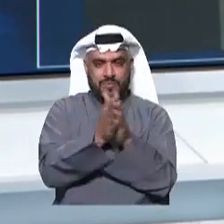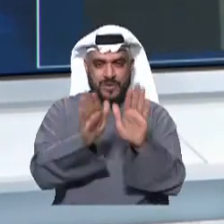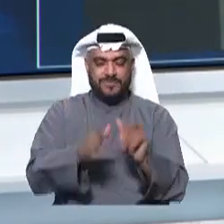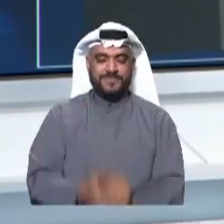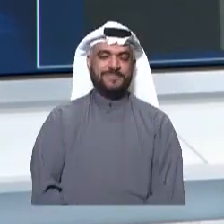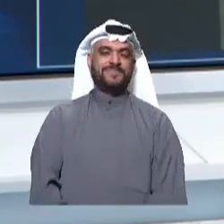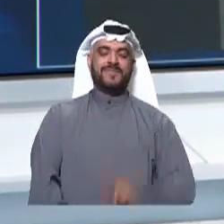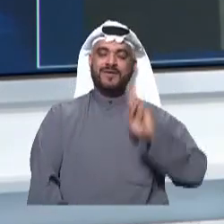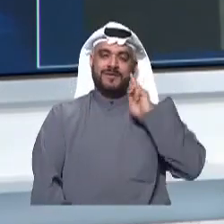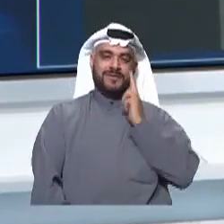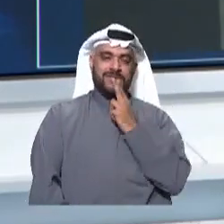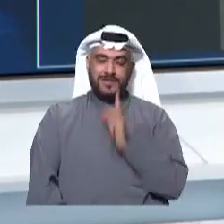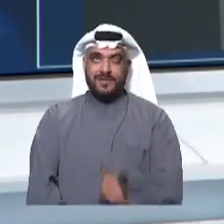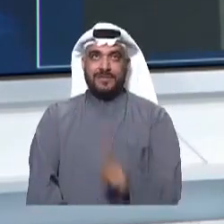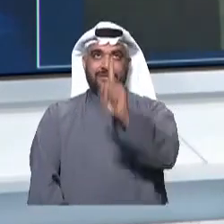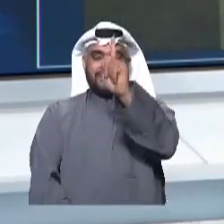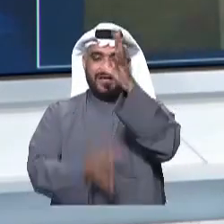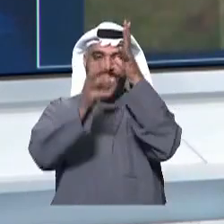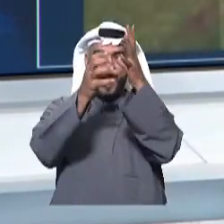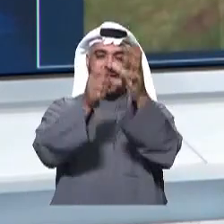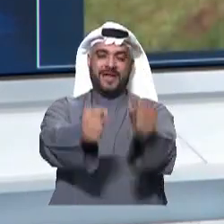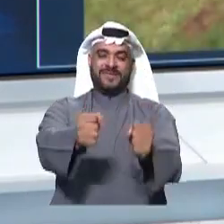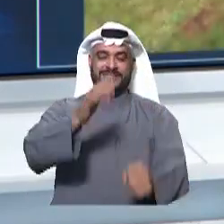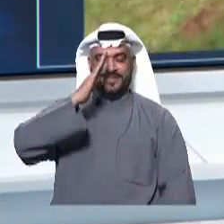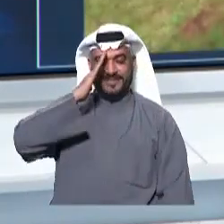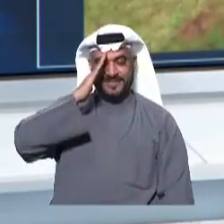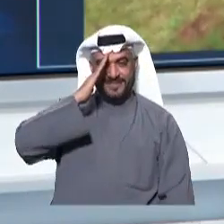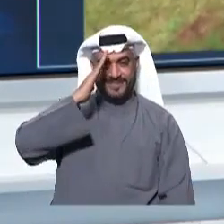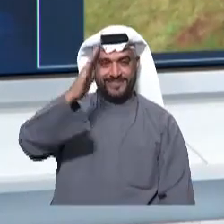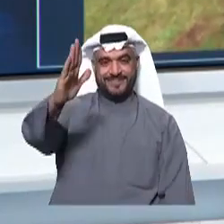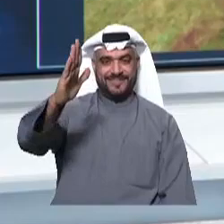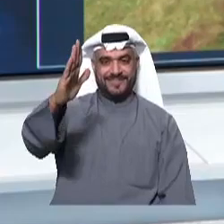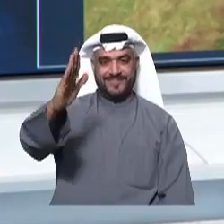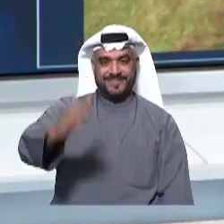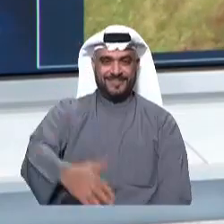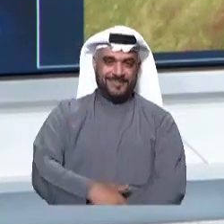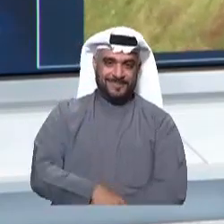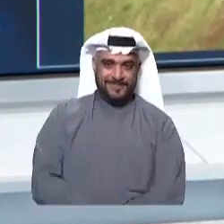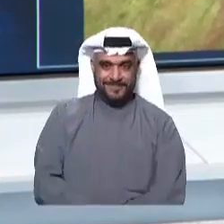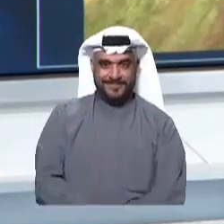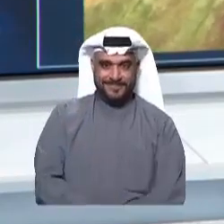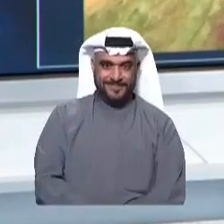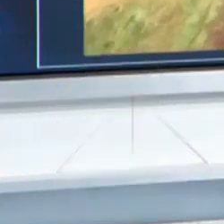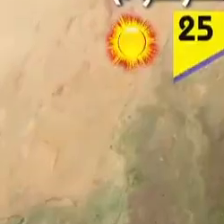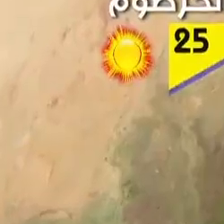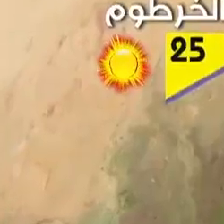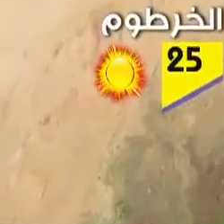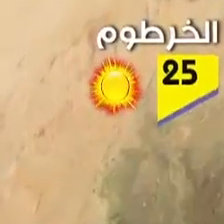مشمسة معظم الوقت. تنتهي نشرتنا الجوية، عودة للزملاء بعد درجات الحرارة والطقس المتوقع حول العالم.